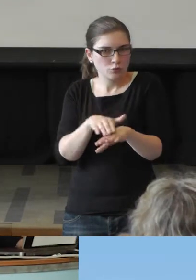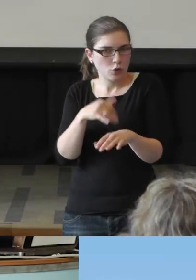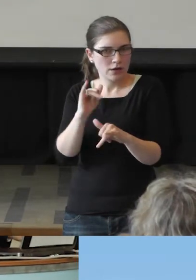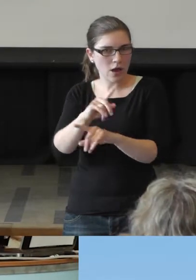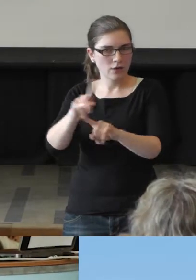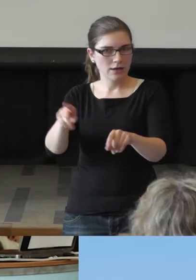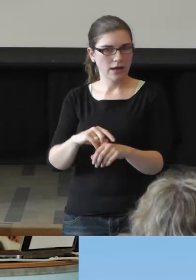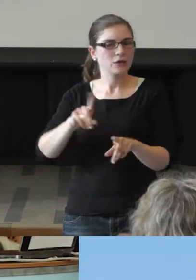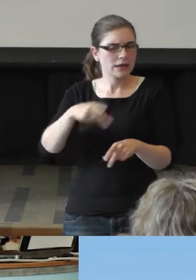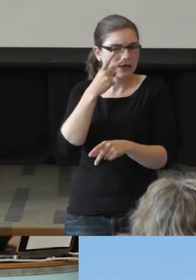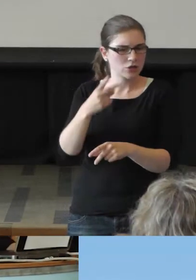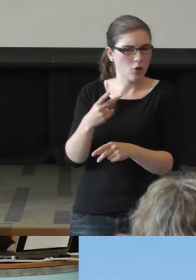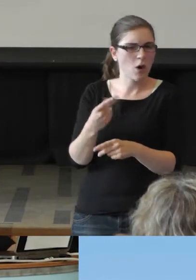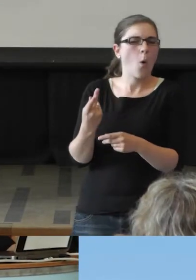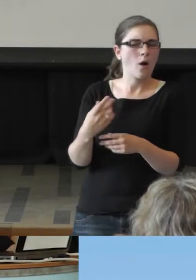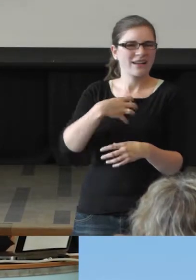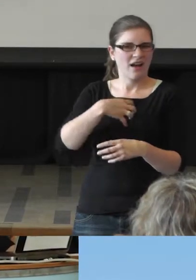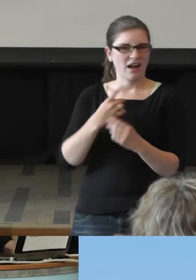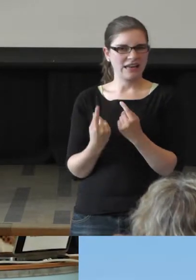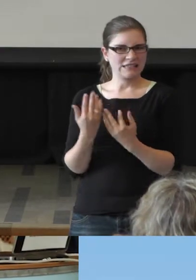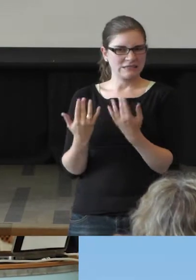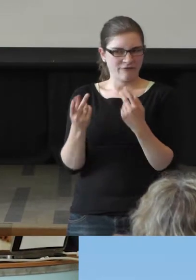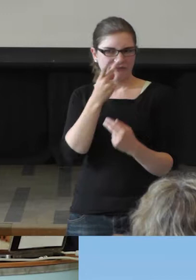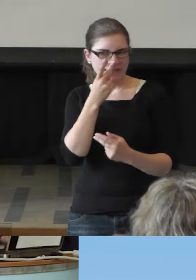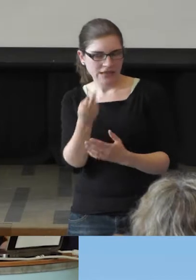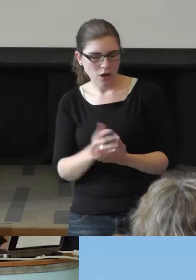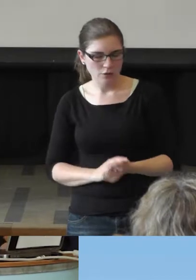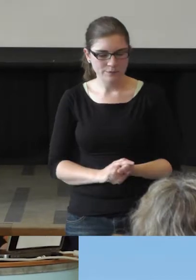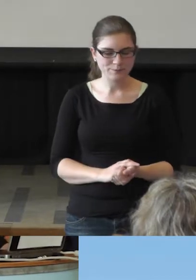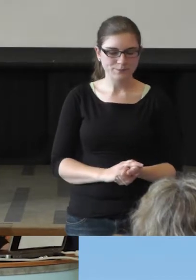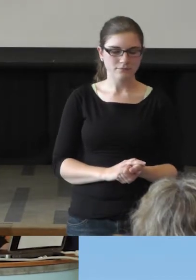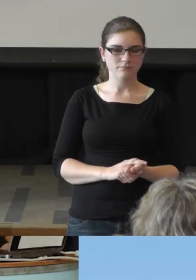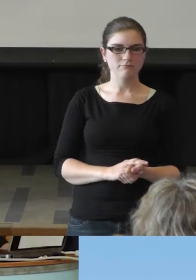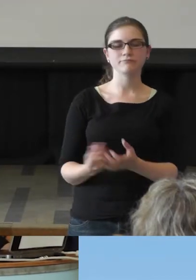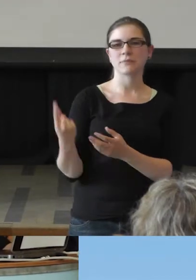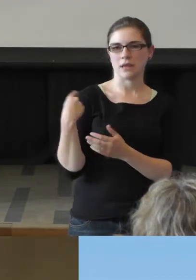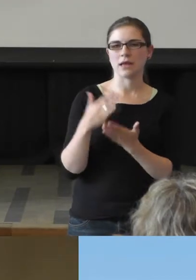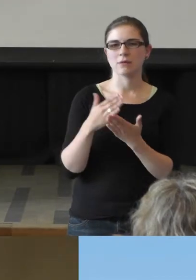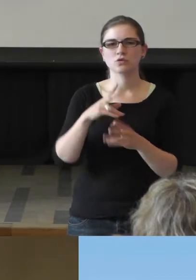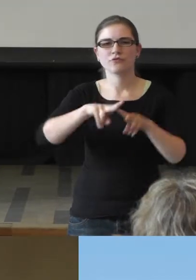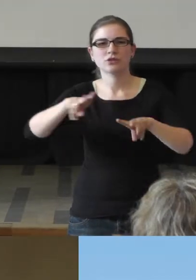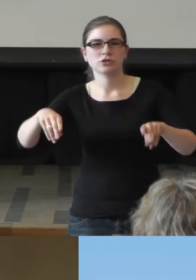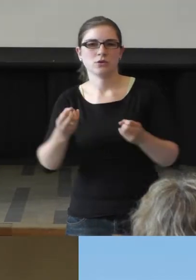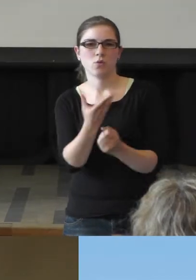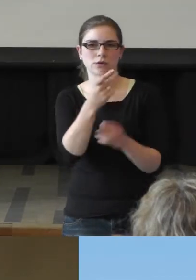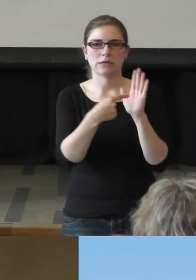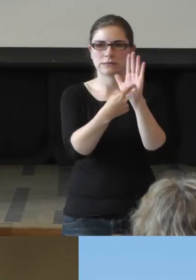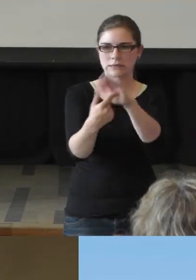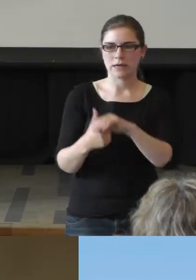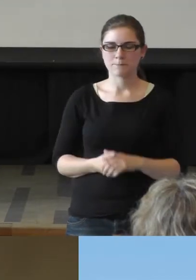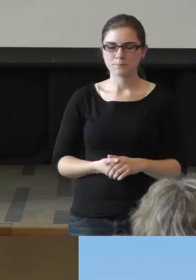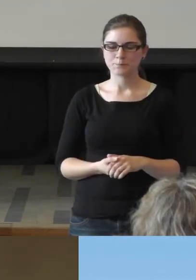ist. Der nächste Schritt wäre eine Laborkontrolle. Ich hatte Ihnen ja eben schon mal die verschiedenen Ursachen angezeigt.